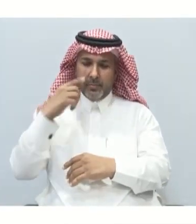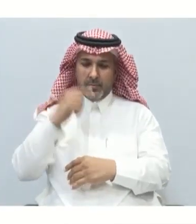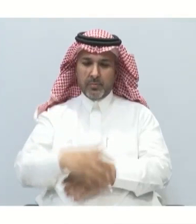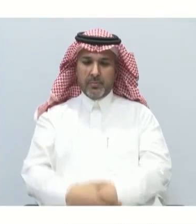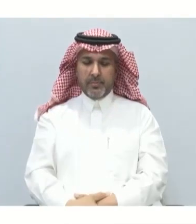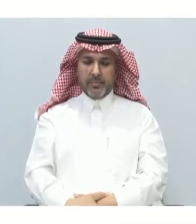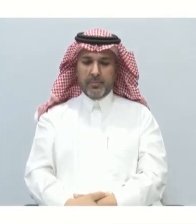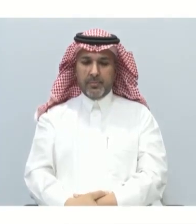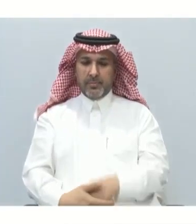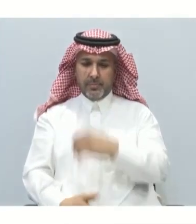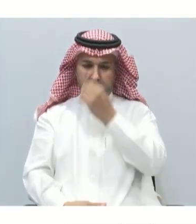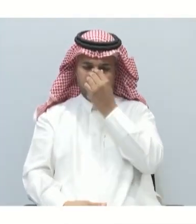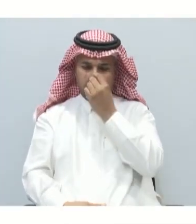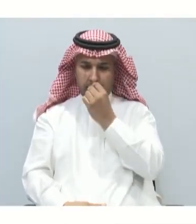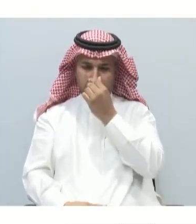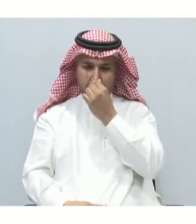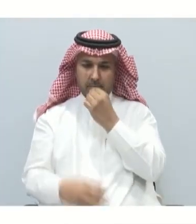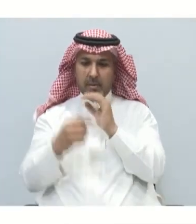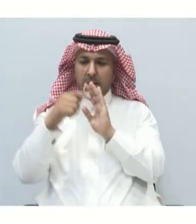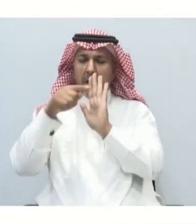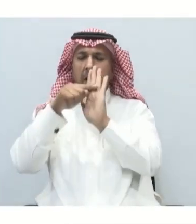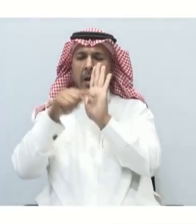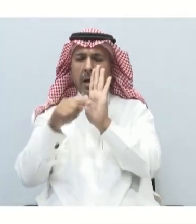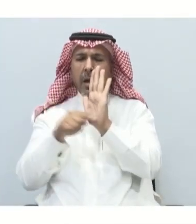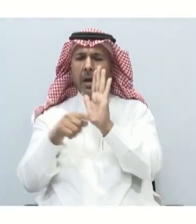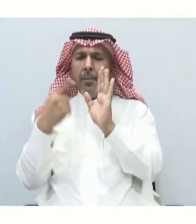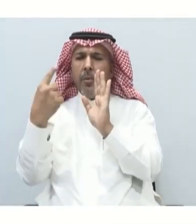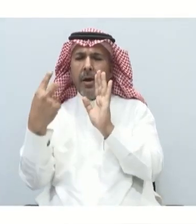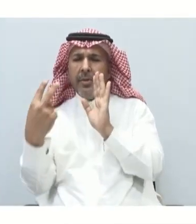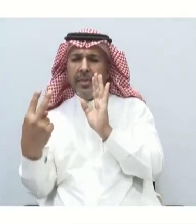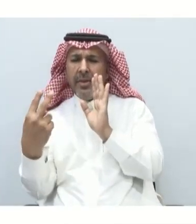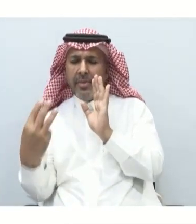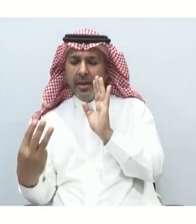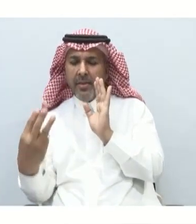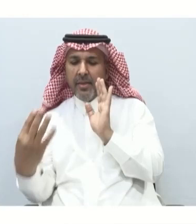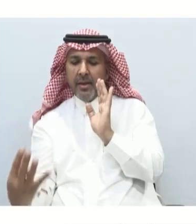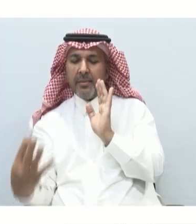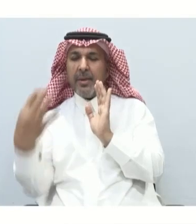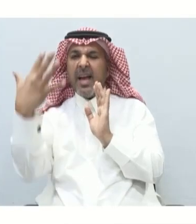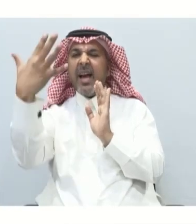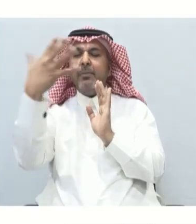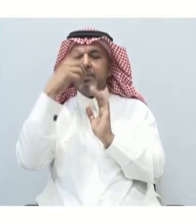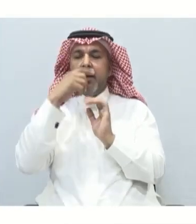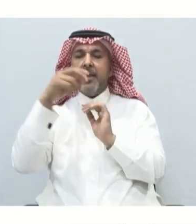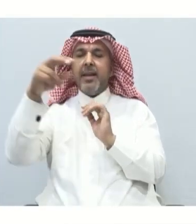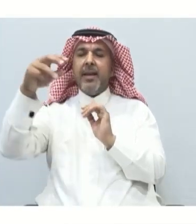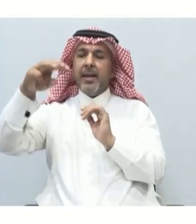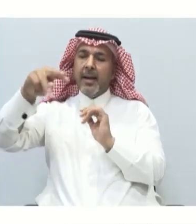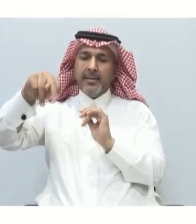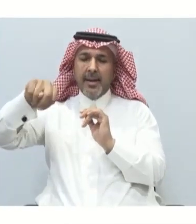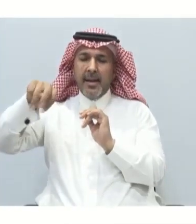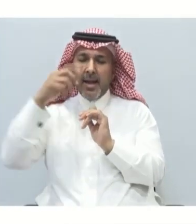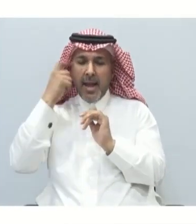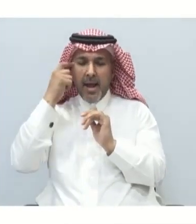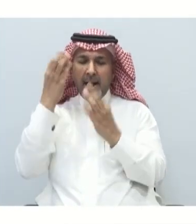خمسه بيانات هذ حده اين لا ا خ اذا عندنا خمس بيانات اذا بقول